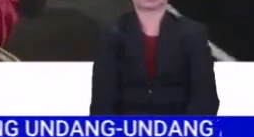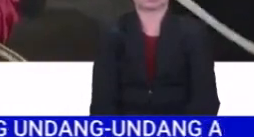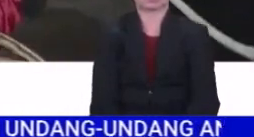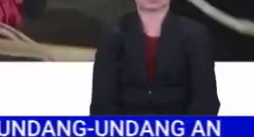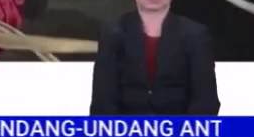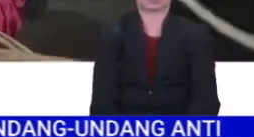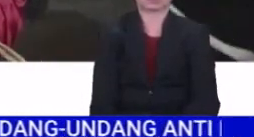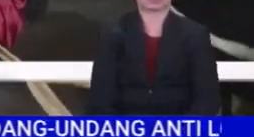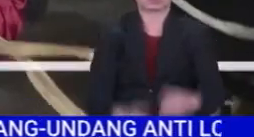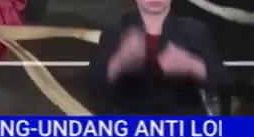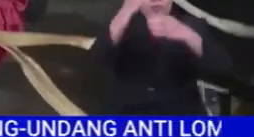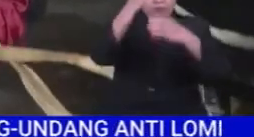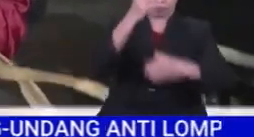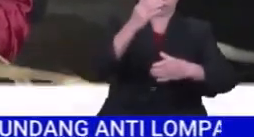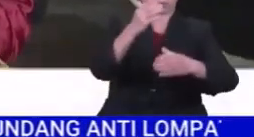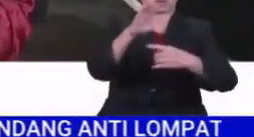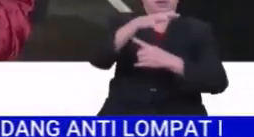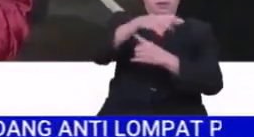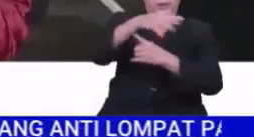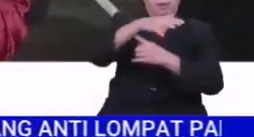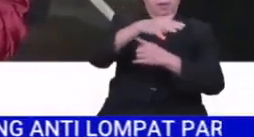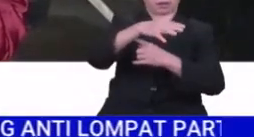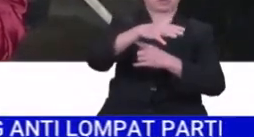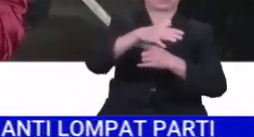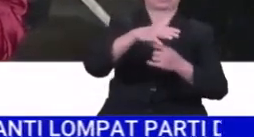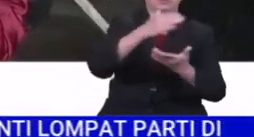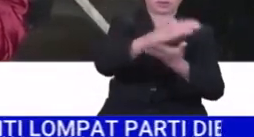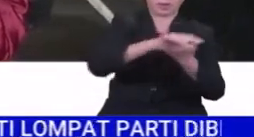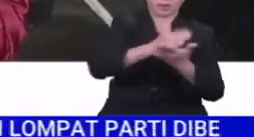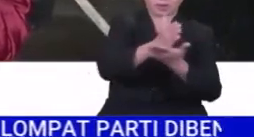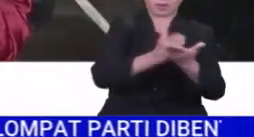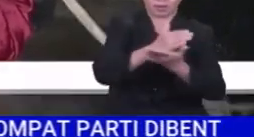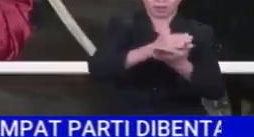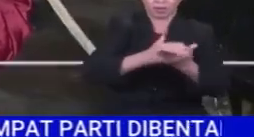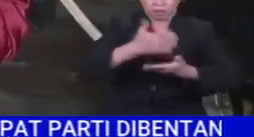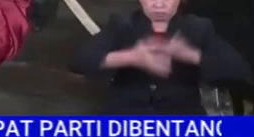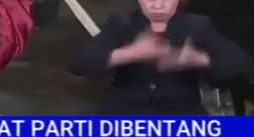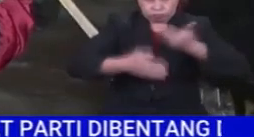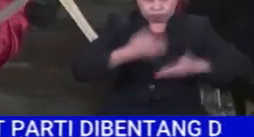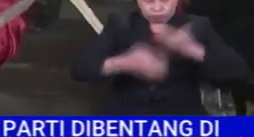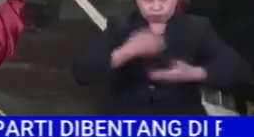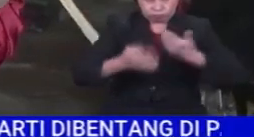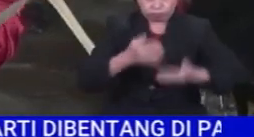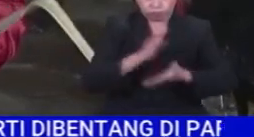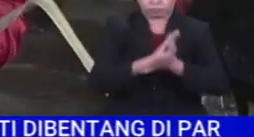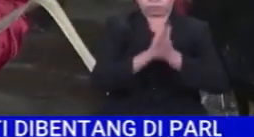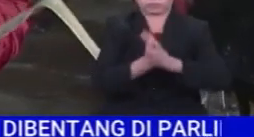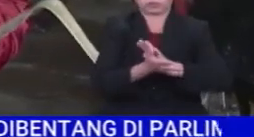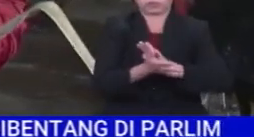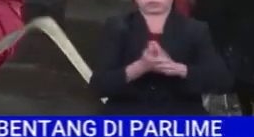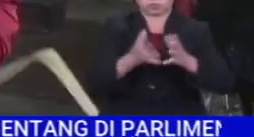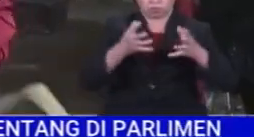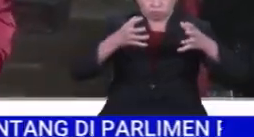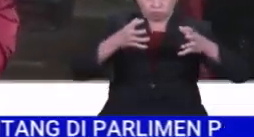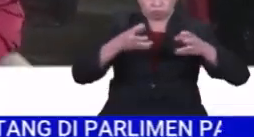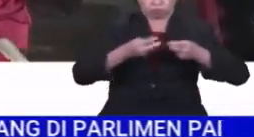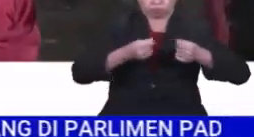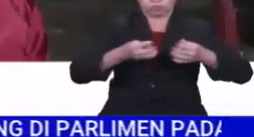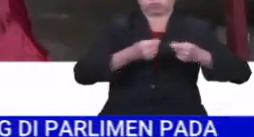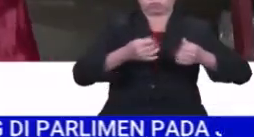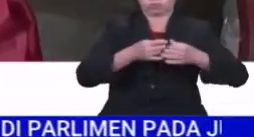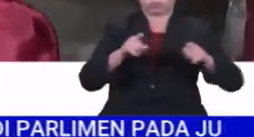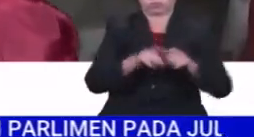batang dan daun nanas ini akan diproses bersama dada dan juga kabupatennya untuk dijadikan bongkah cendawan